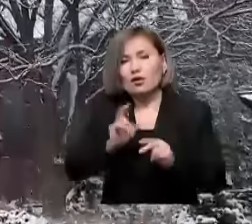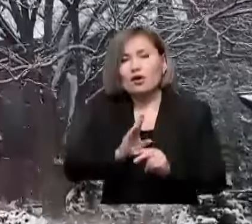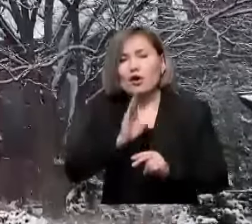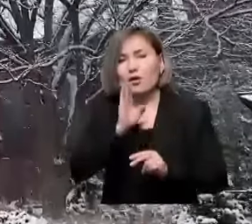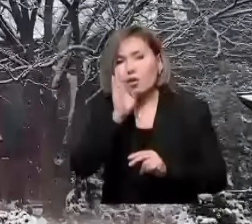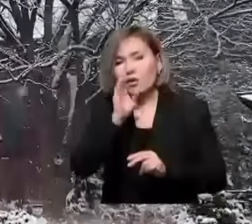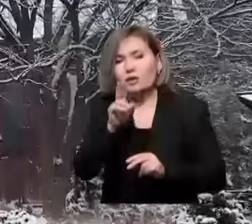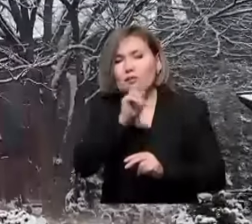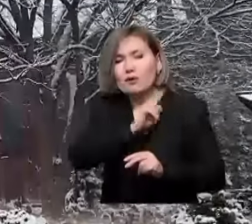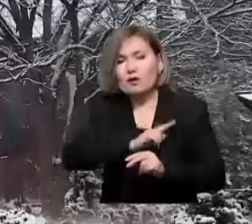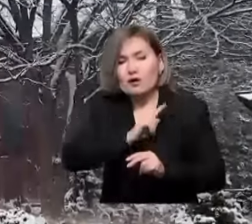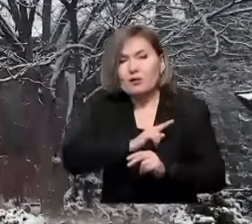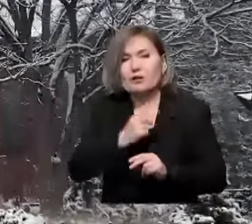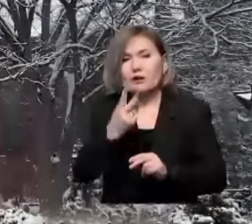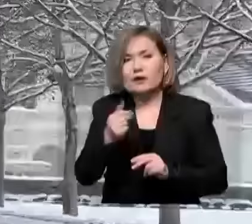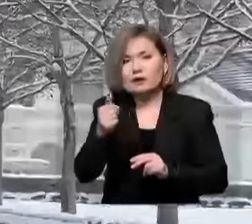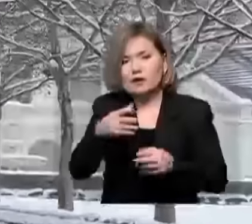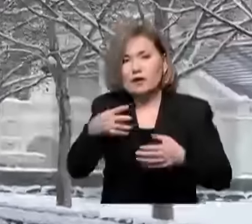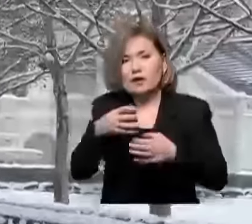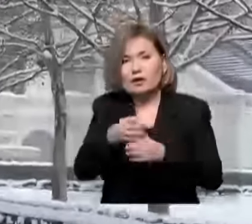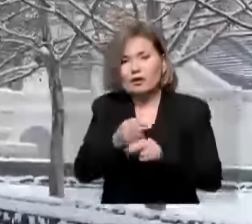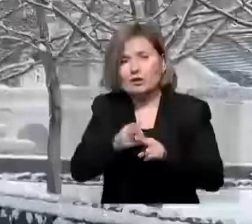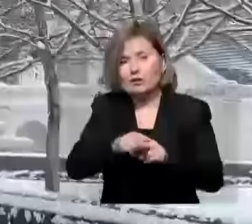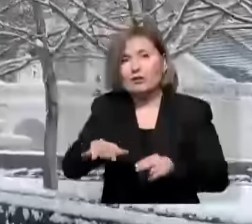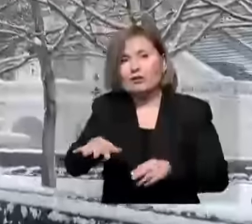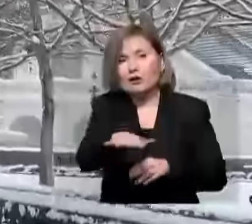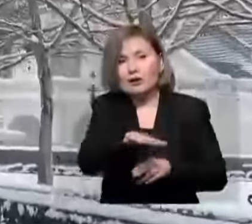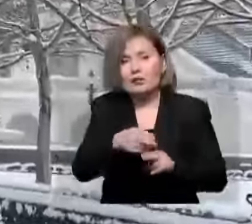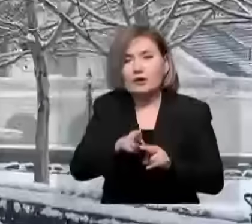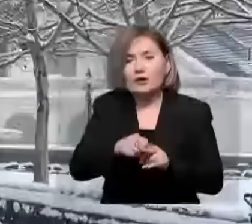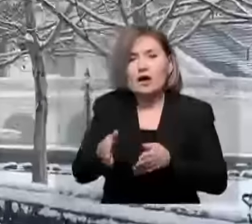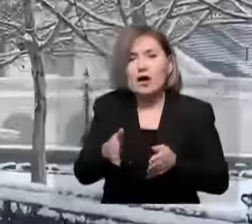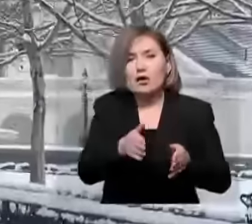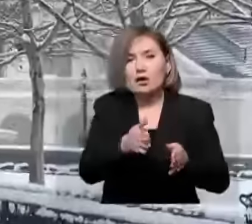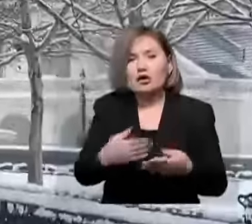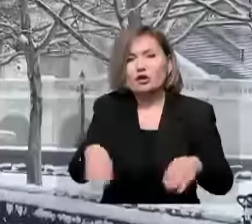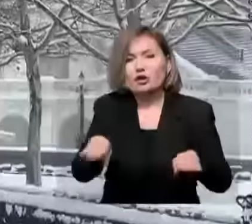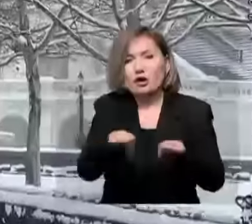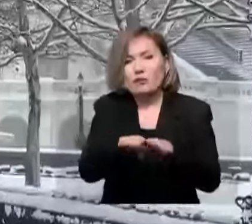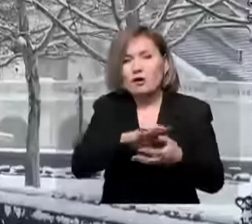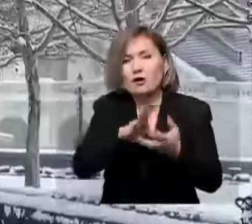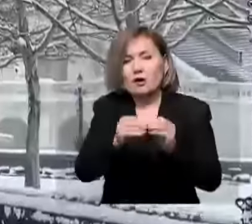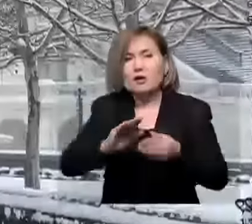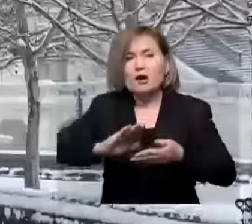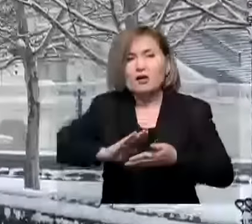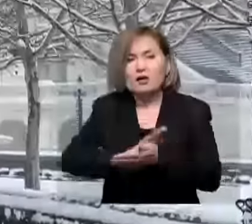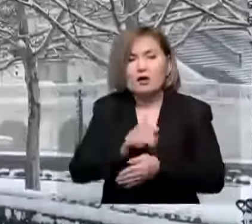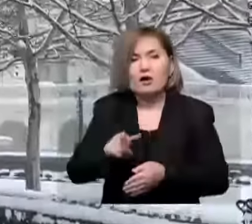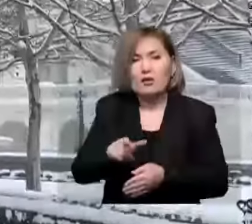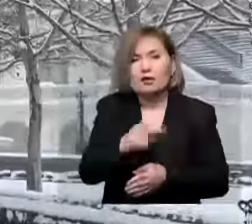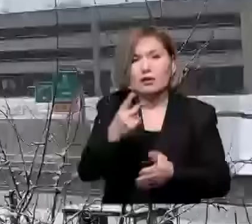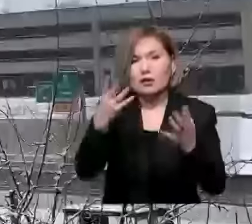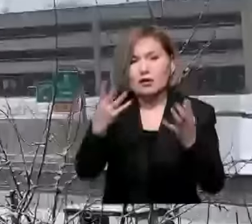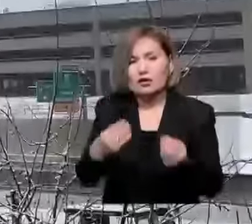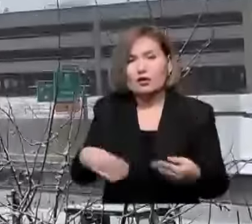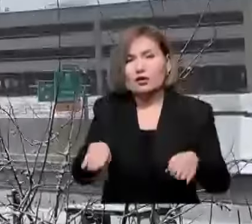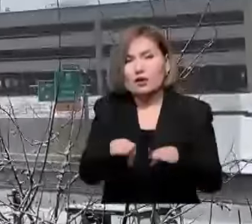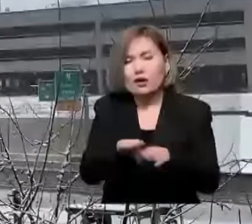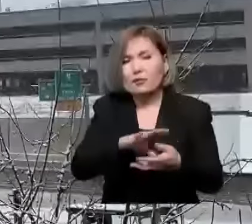уақытын 2 сағатқа шегерген. Вирджиниядағы Джордж Вашингтон тасжолының бір бөлігі көктайғақ салдарынан 2 күнге